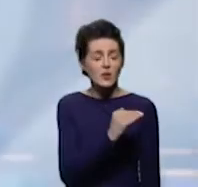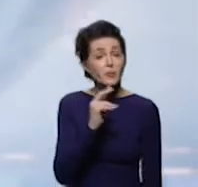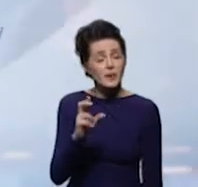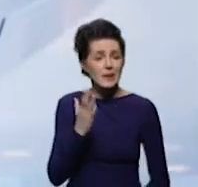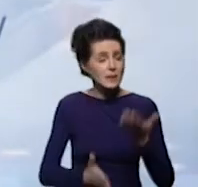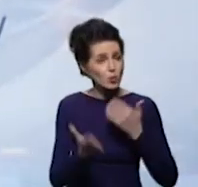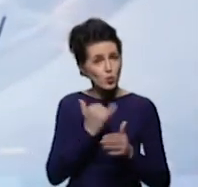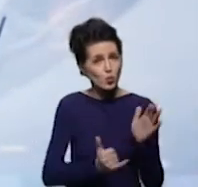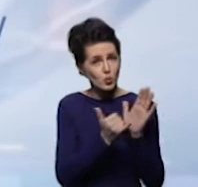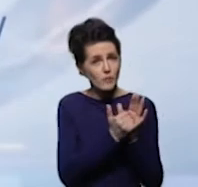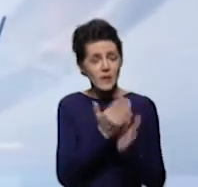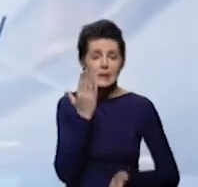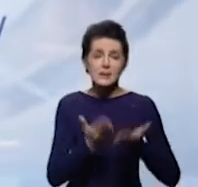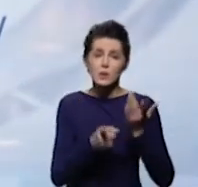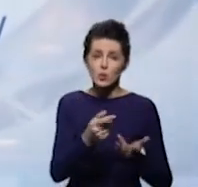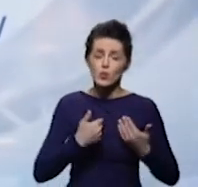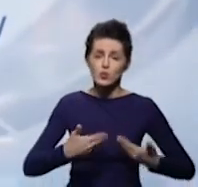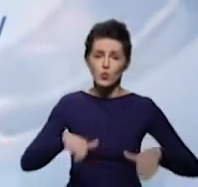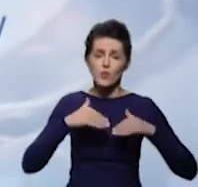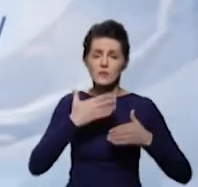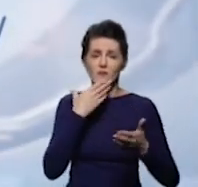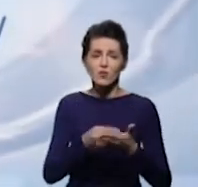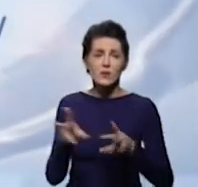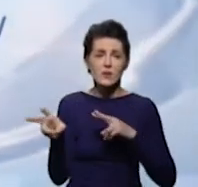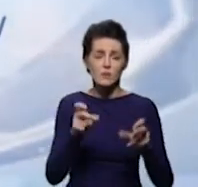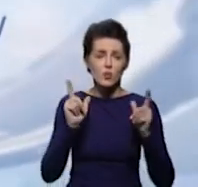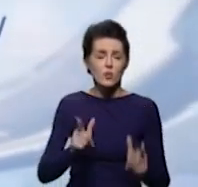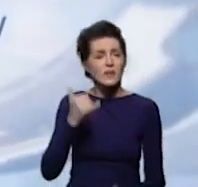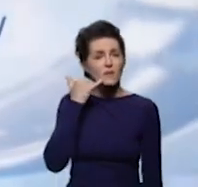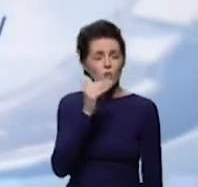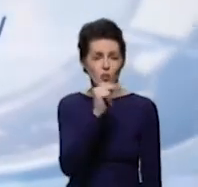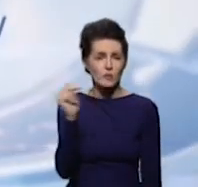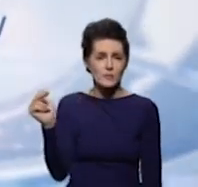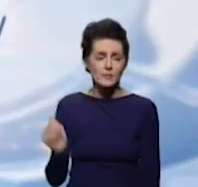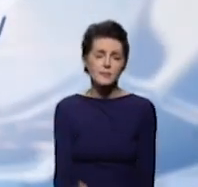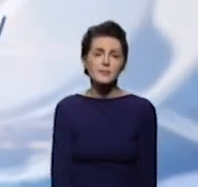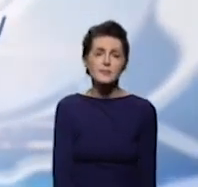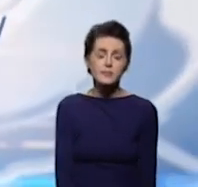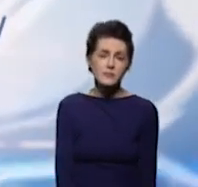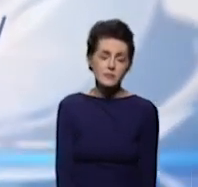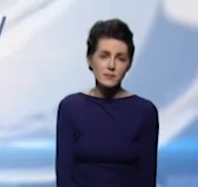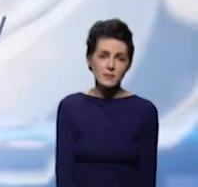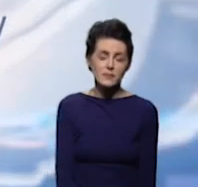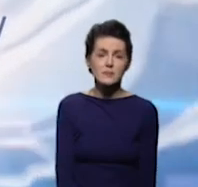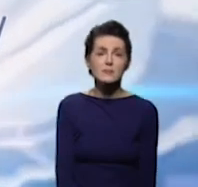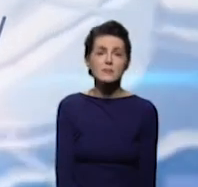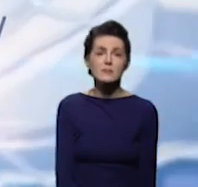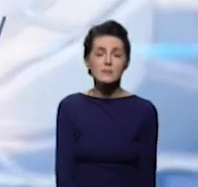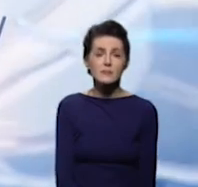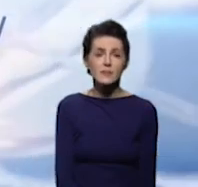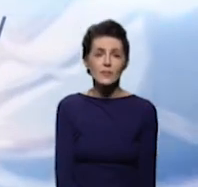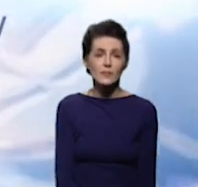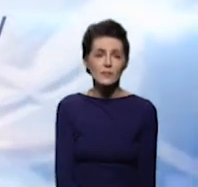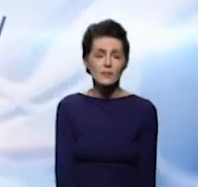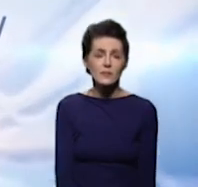А якщо хочете запропонувати власну тему, звертайтеся до нас за номером гарячої лінії 0800